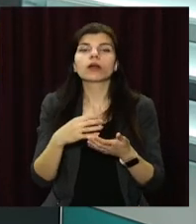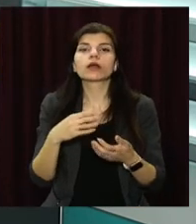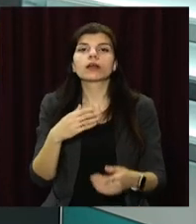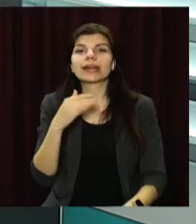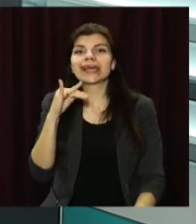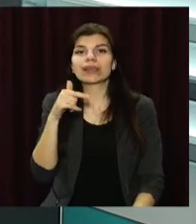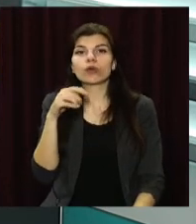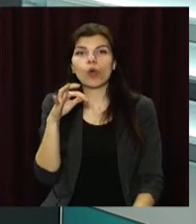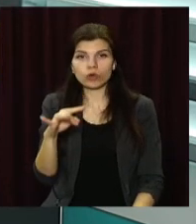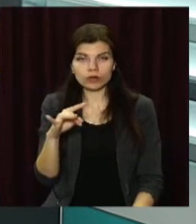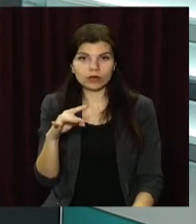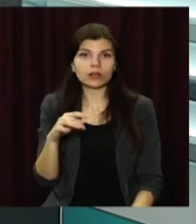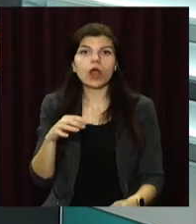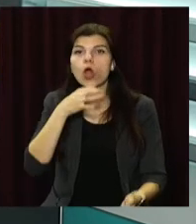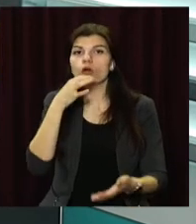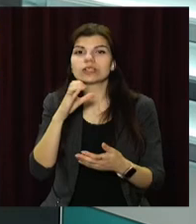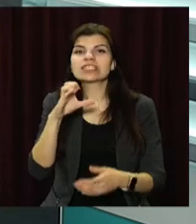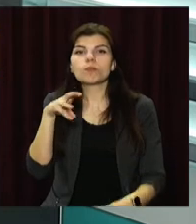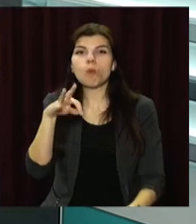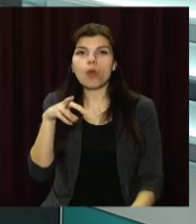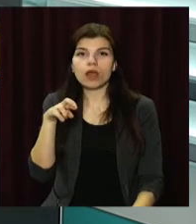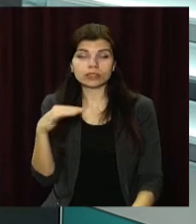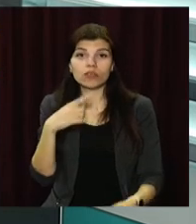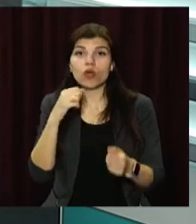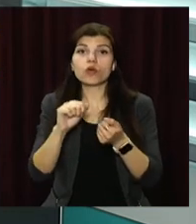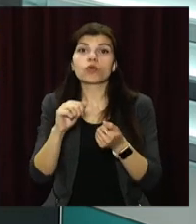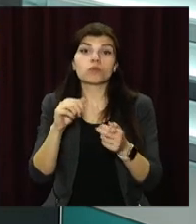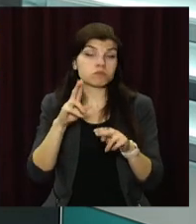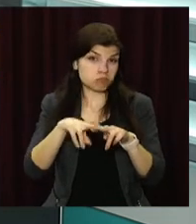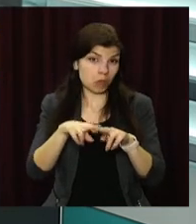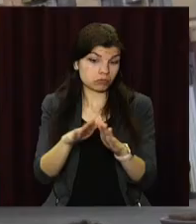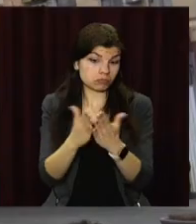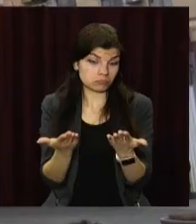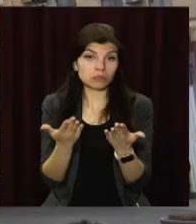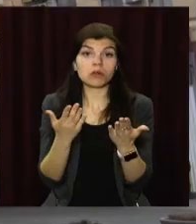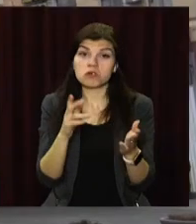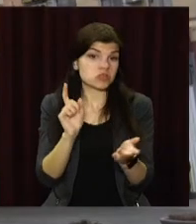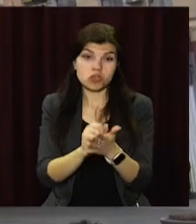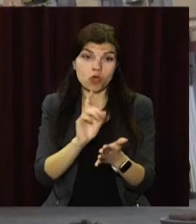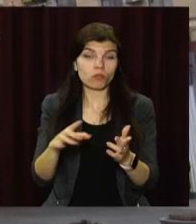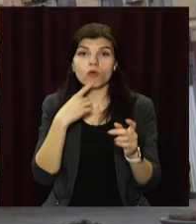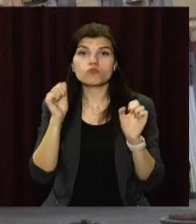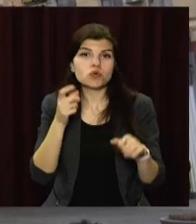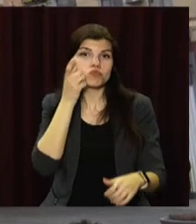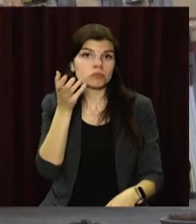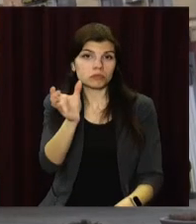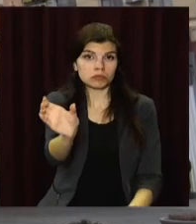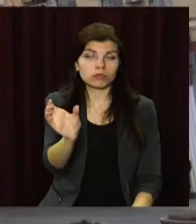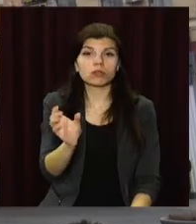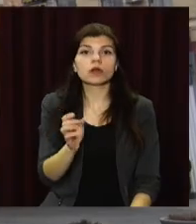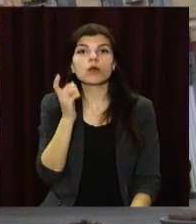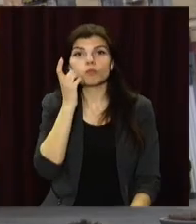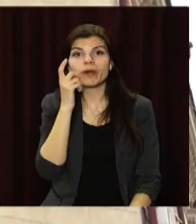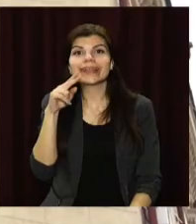компанії Ігор Смілянський. Відтак паперовий паспорт пред'являти більше не потрібно. Достатньо показати смартфон. Додаток